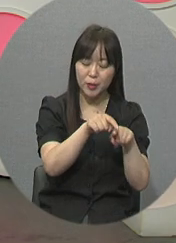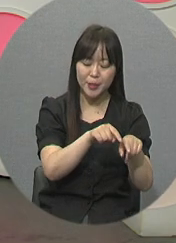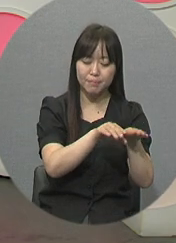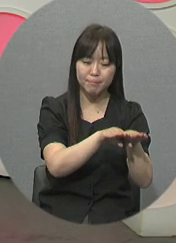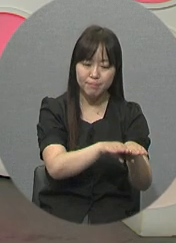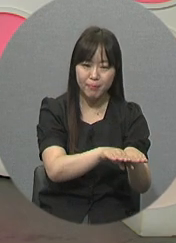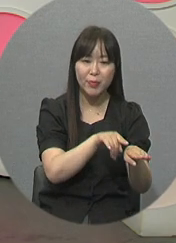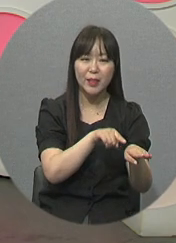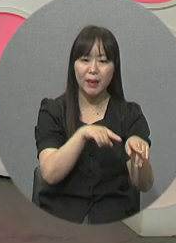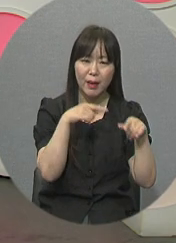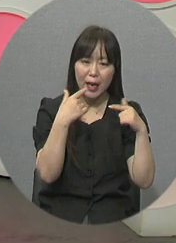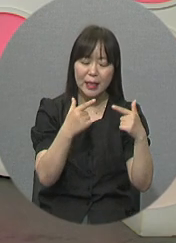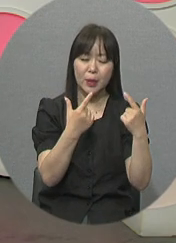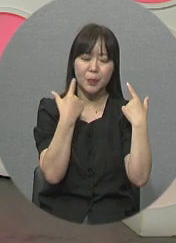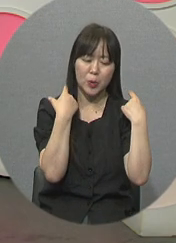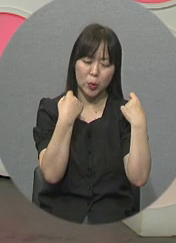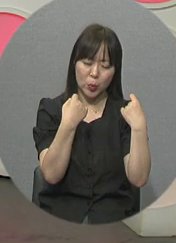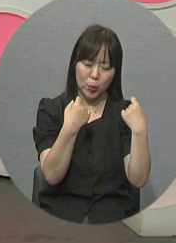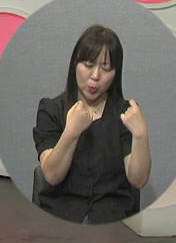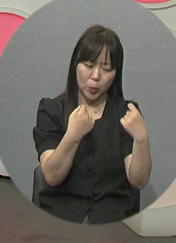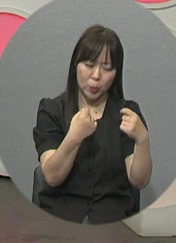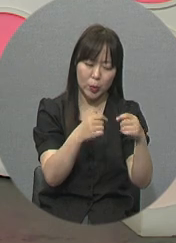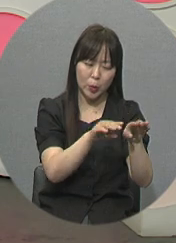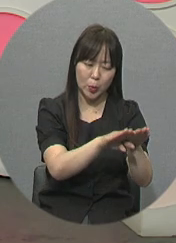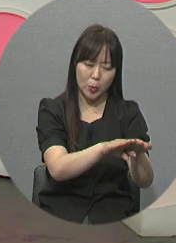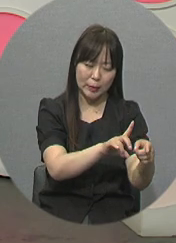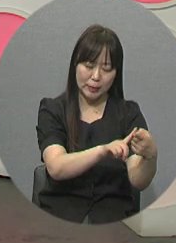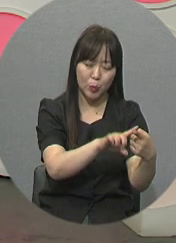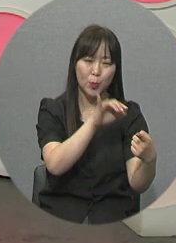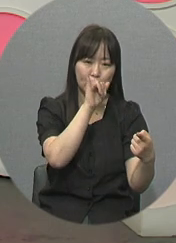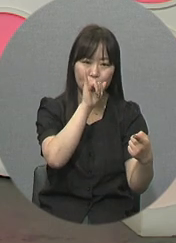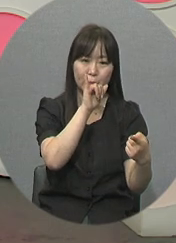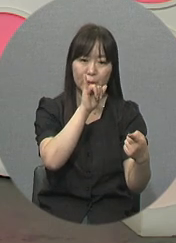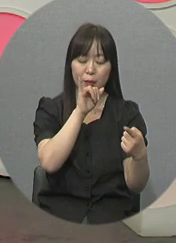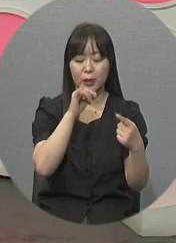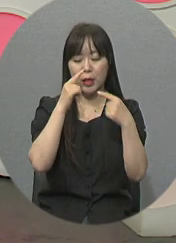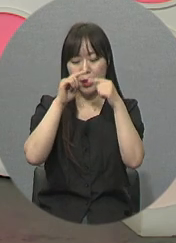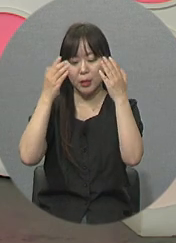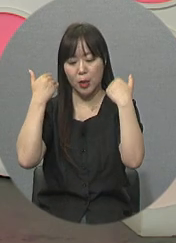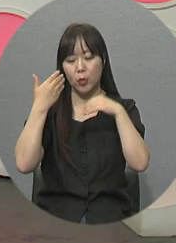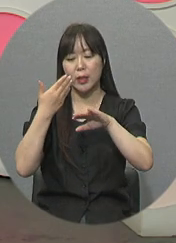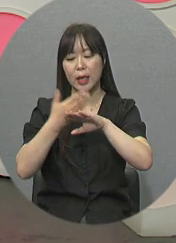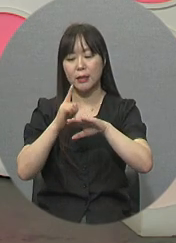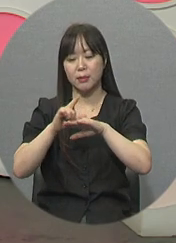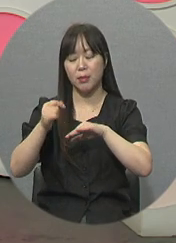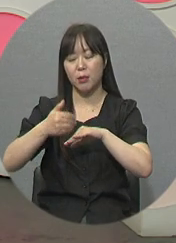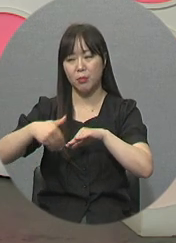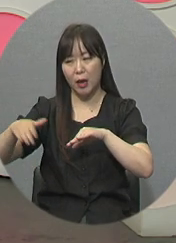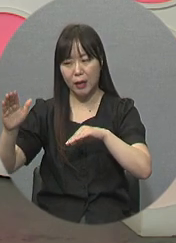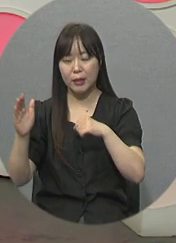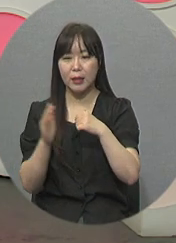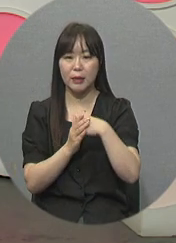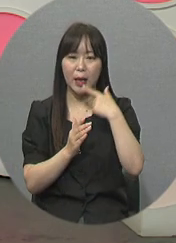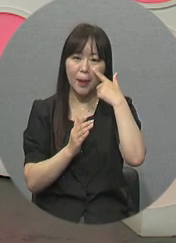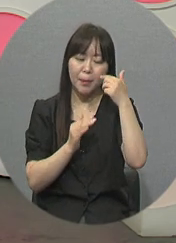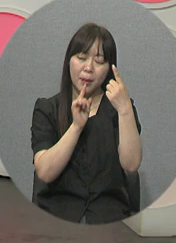구두는 항상 같은 자리에 있었습니다. 대학을 다른 지역으로 가면서